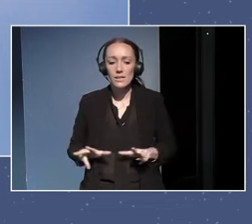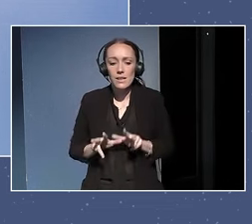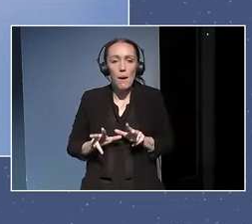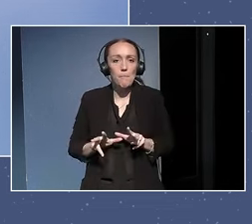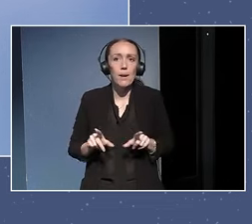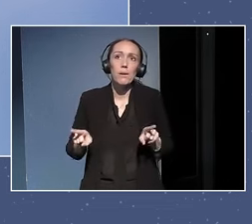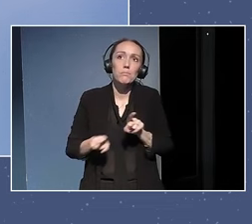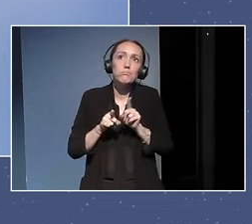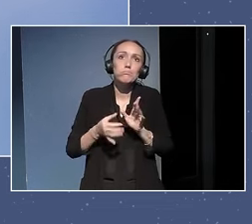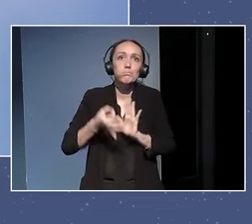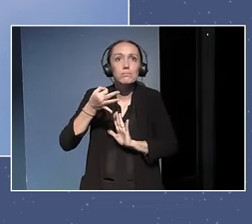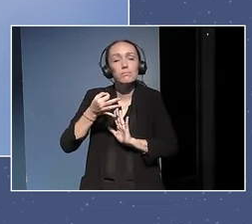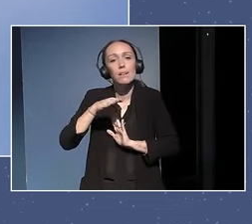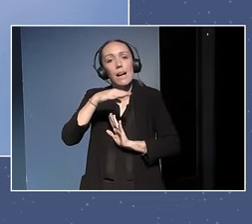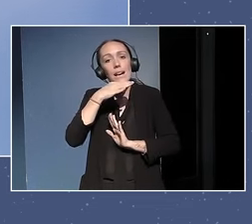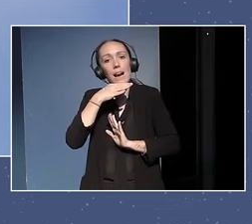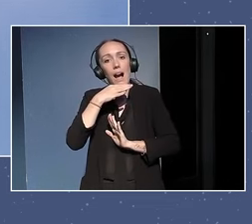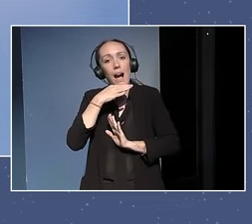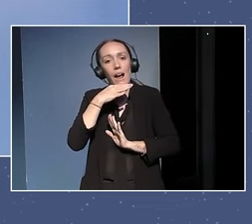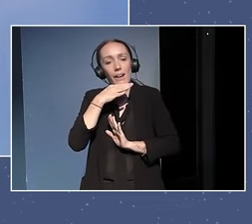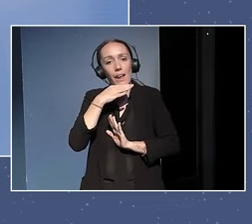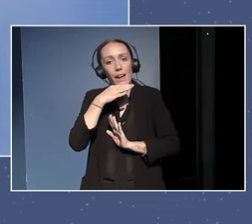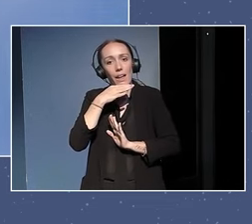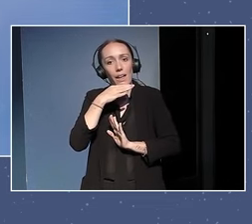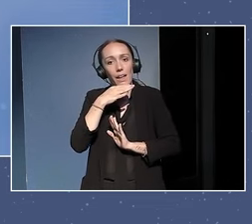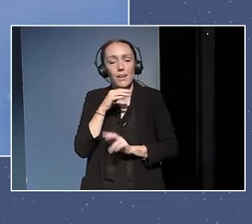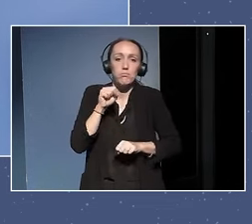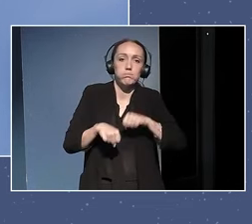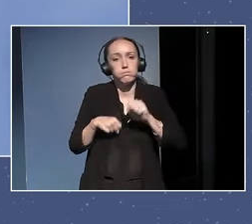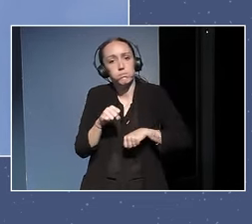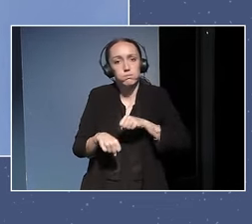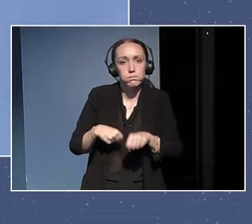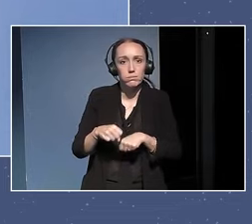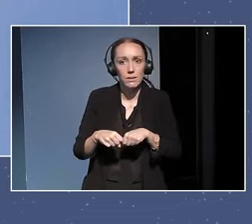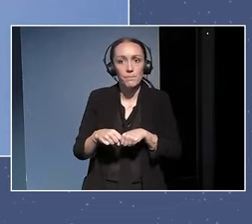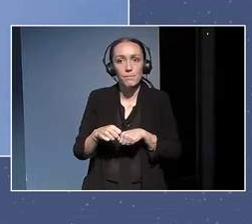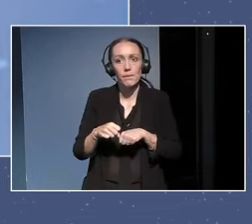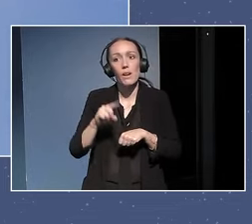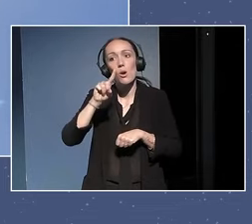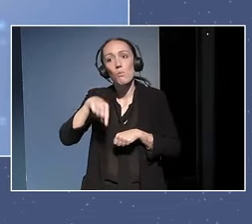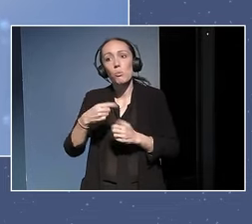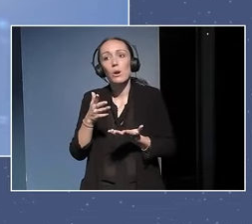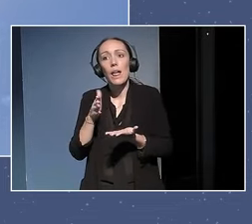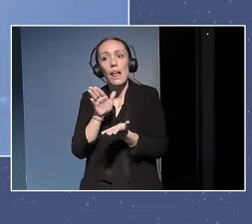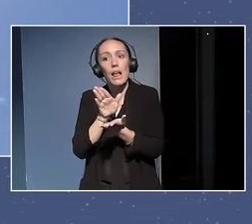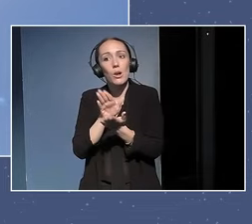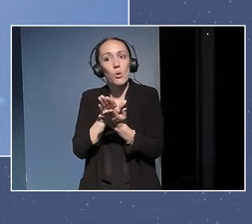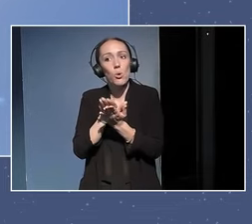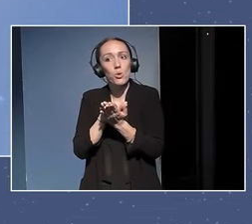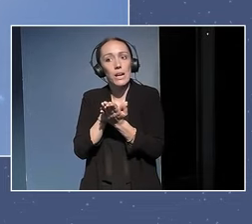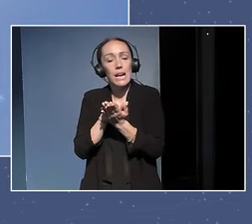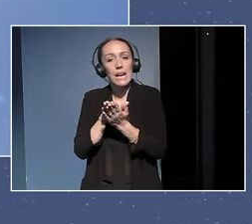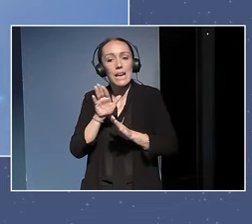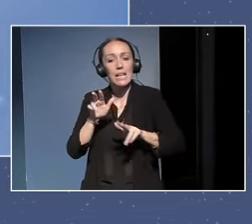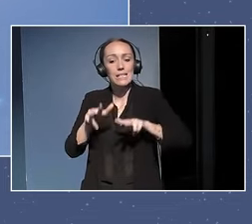che trotta come Sì esatto C'erano anche dei coccodrilli bipedi che erano